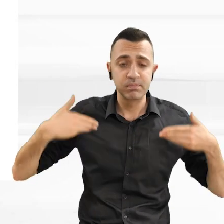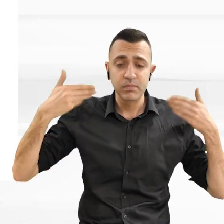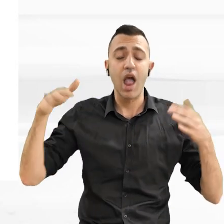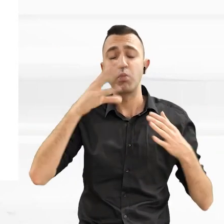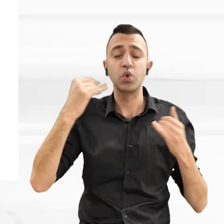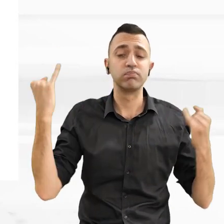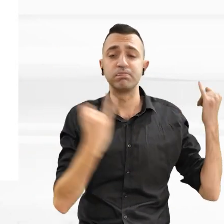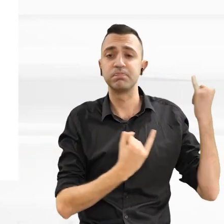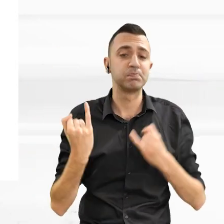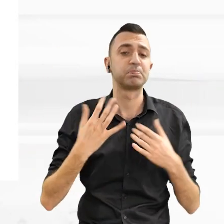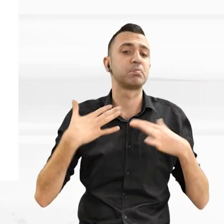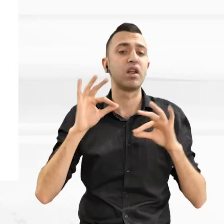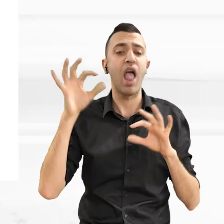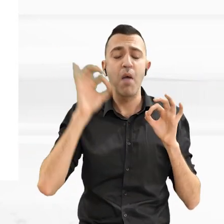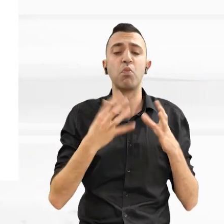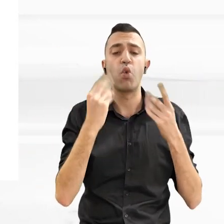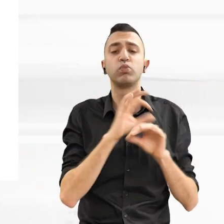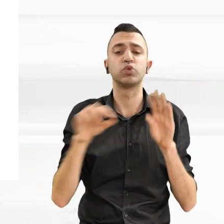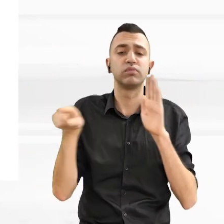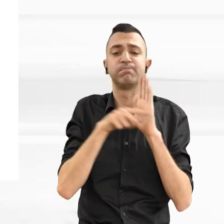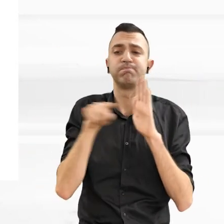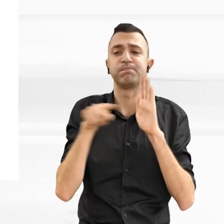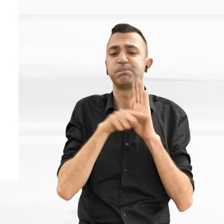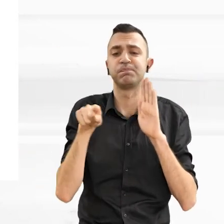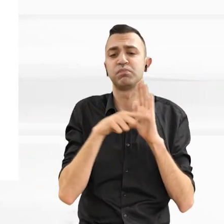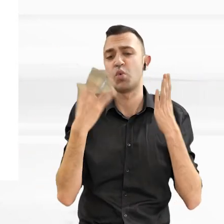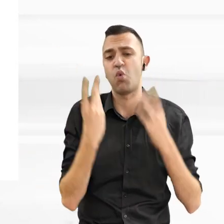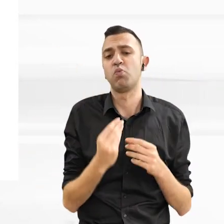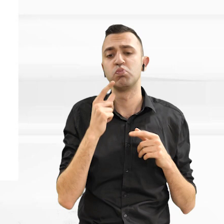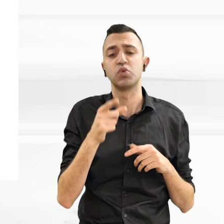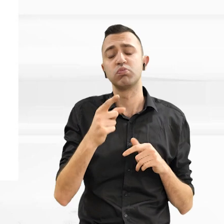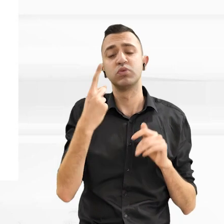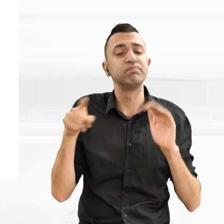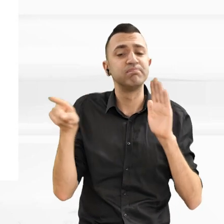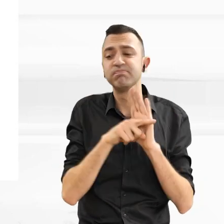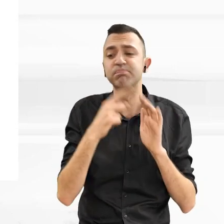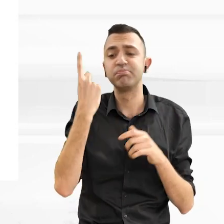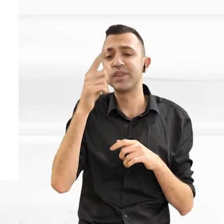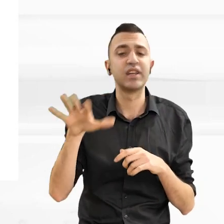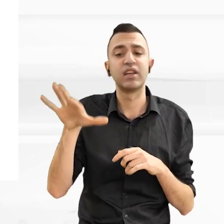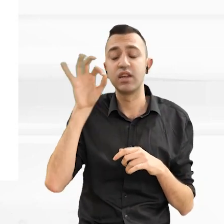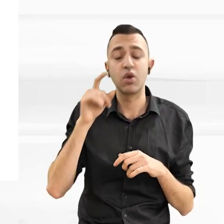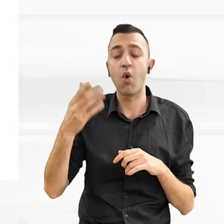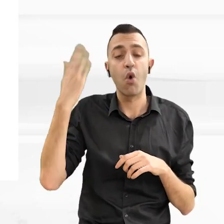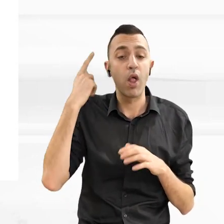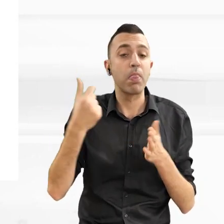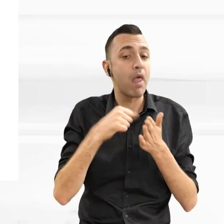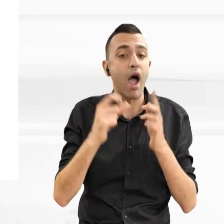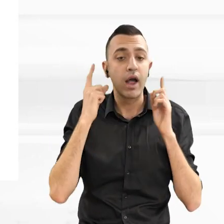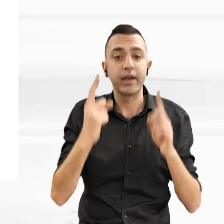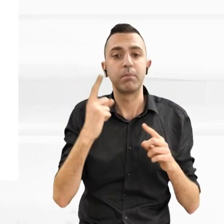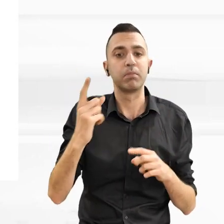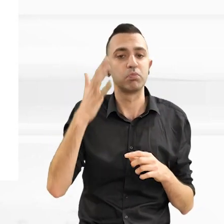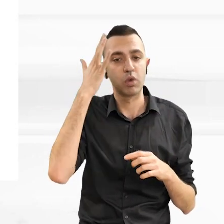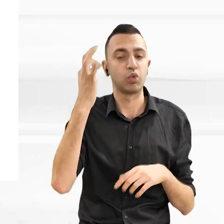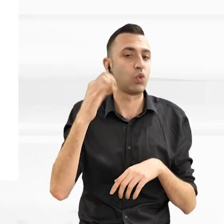tartışılmış ve PC olumsuz eleştiri almıştır Bu eleştirilerden biri çalın otorite kim lerinden olan bir çift Crafts sewing